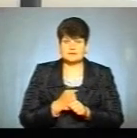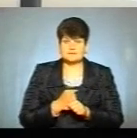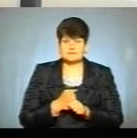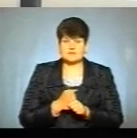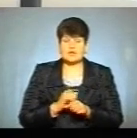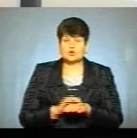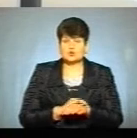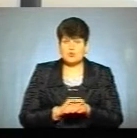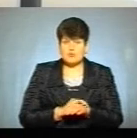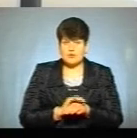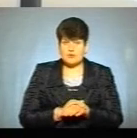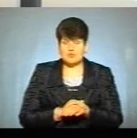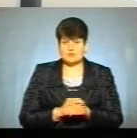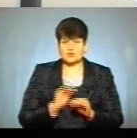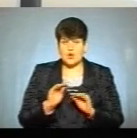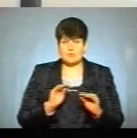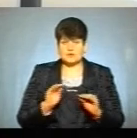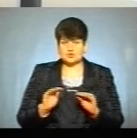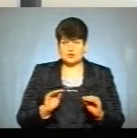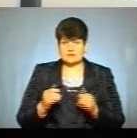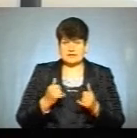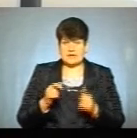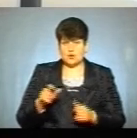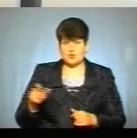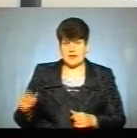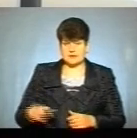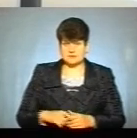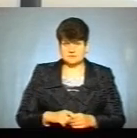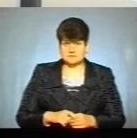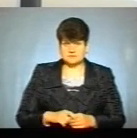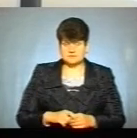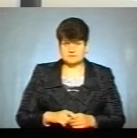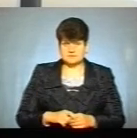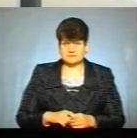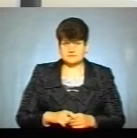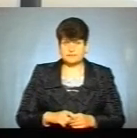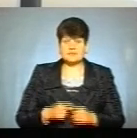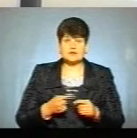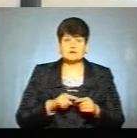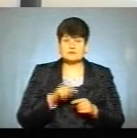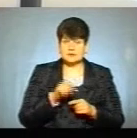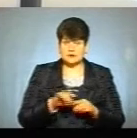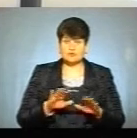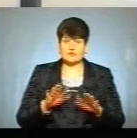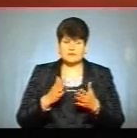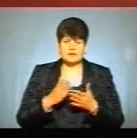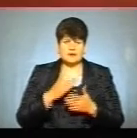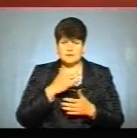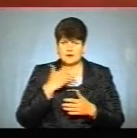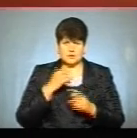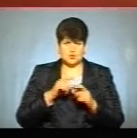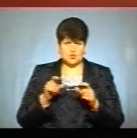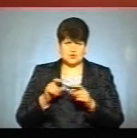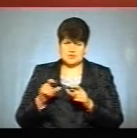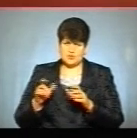добробут, облаштовувати для людей. В даному випадку є багато установ,